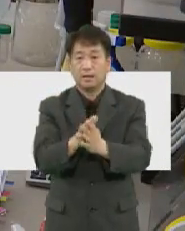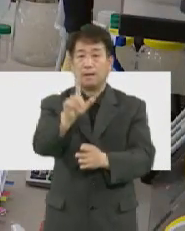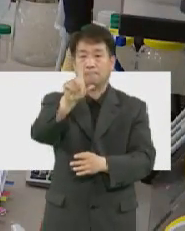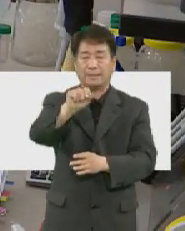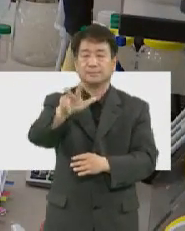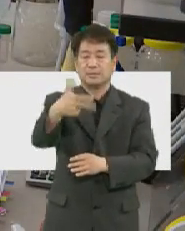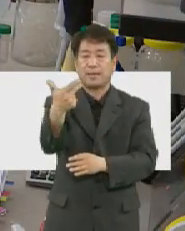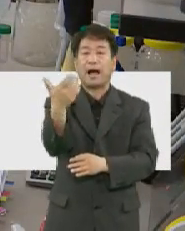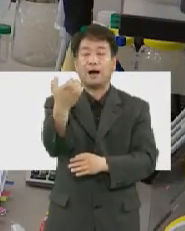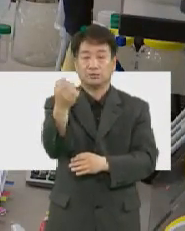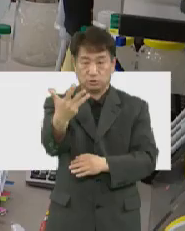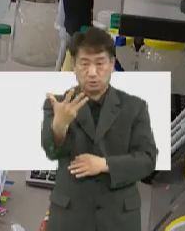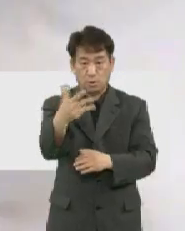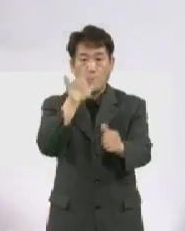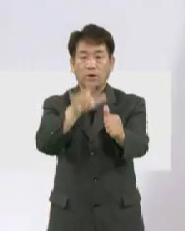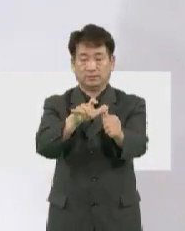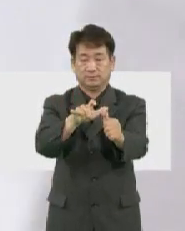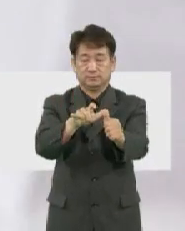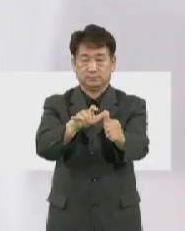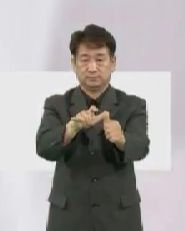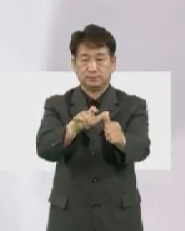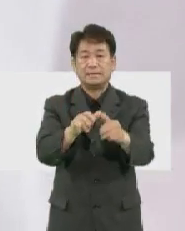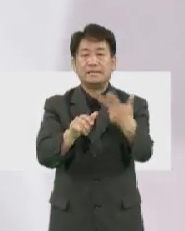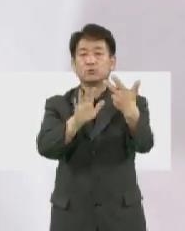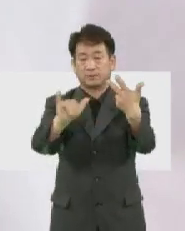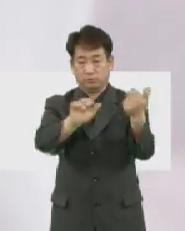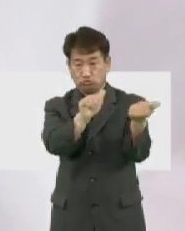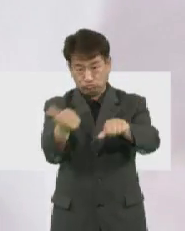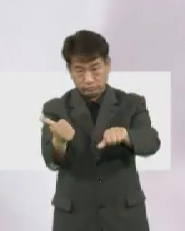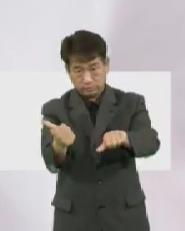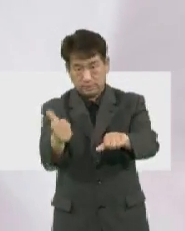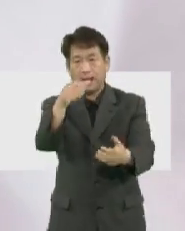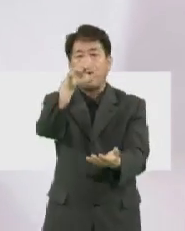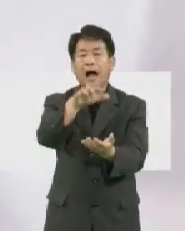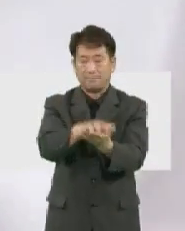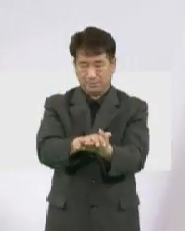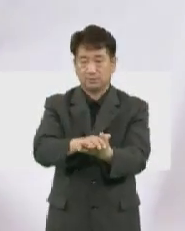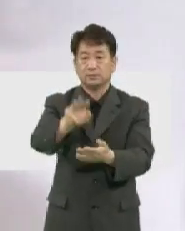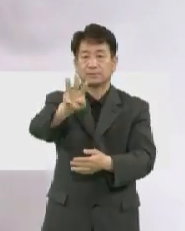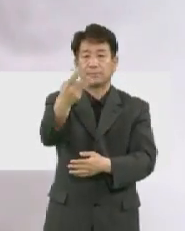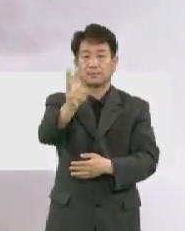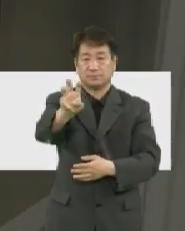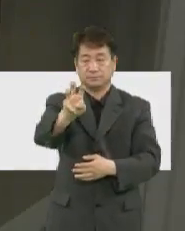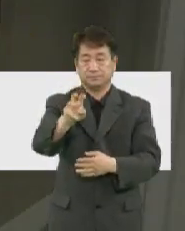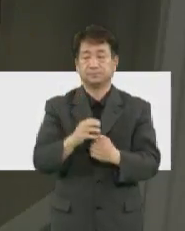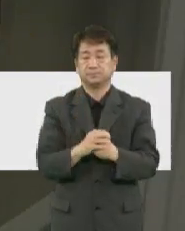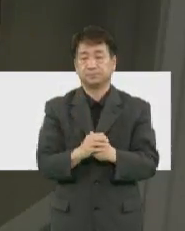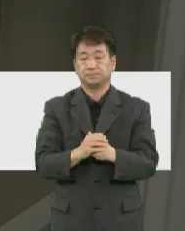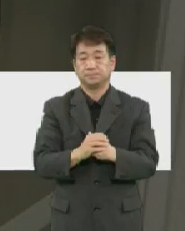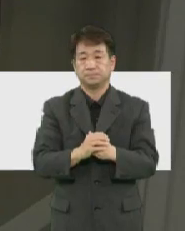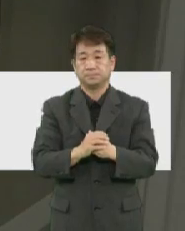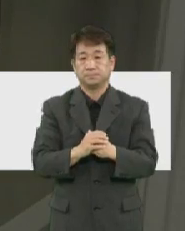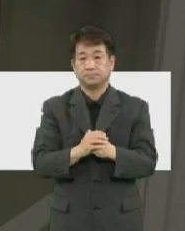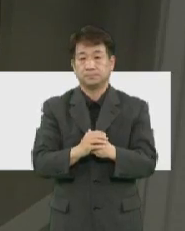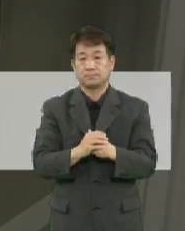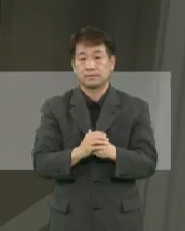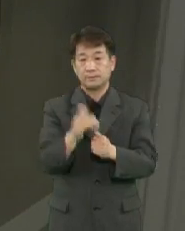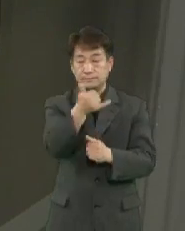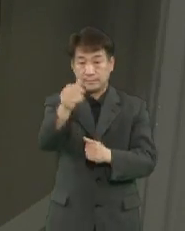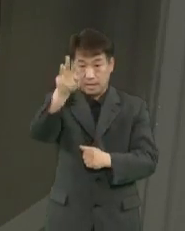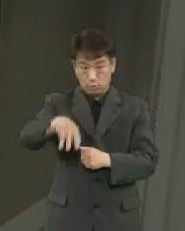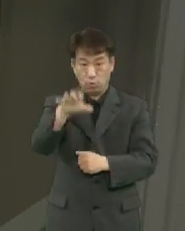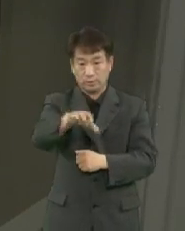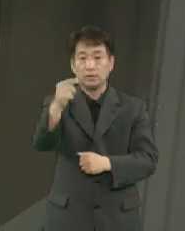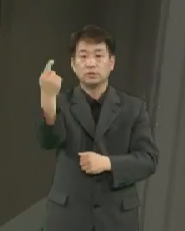10,700 98명이 확신 자가 나왔고 7명의 사망자가 발생해 누적 사망자는 300 30명이 됐습니다 세종의